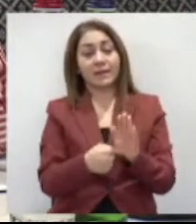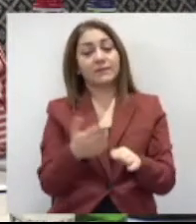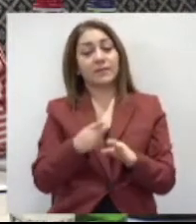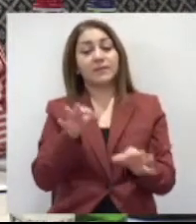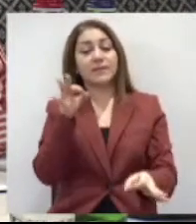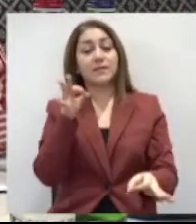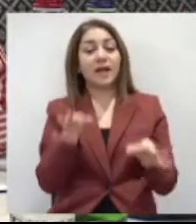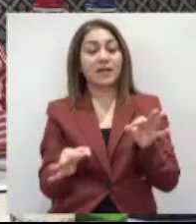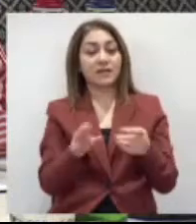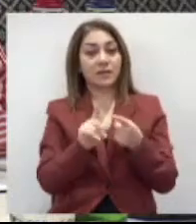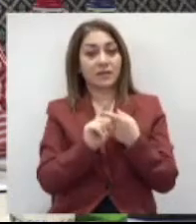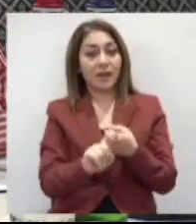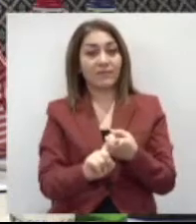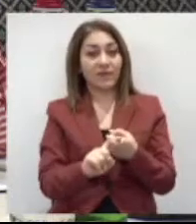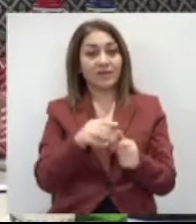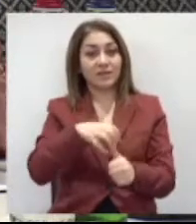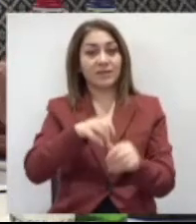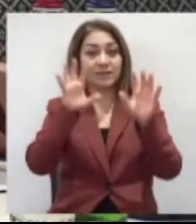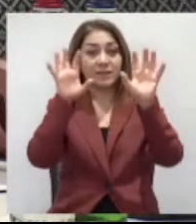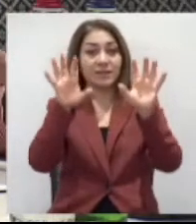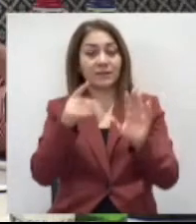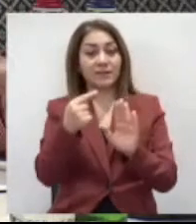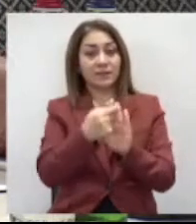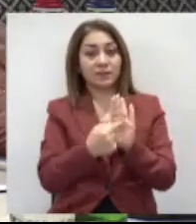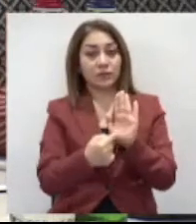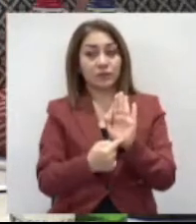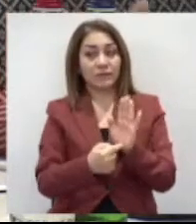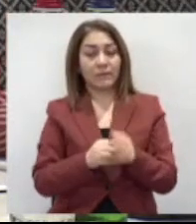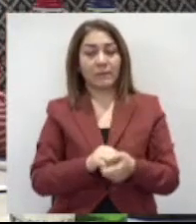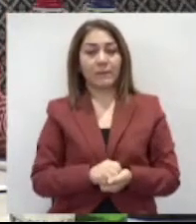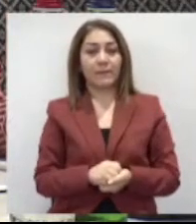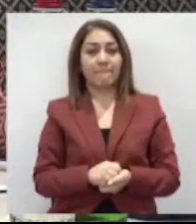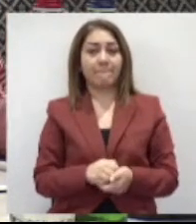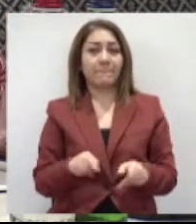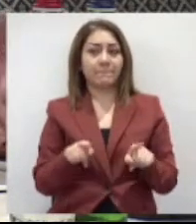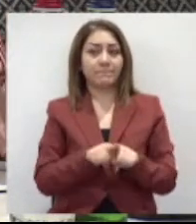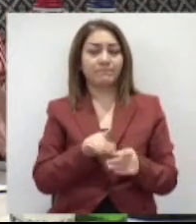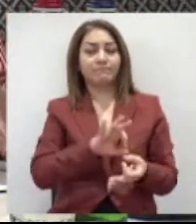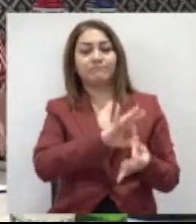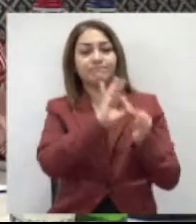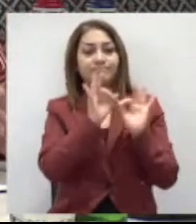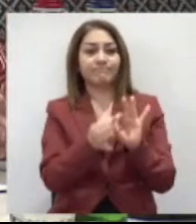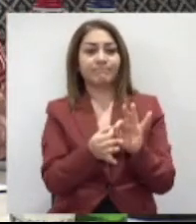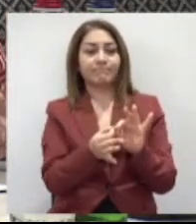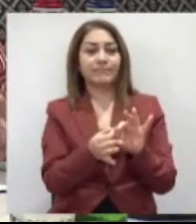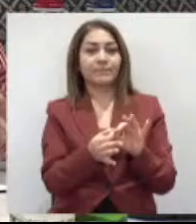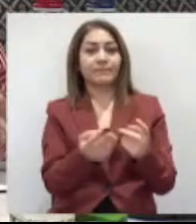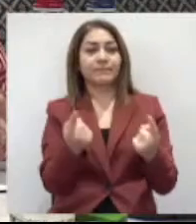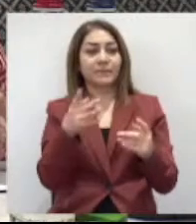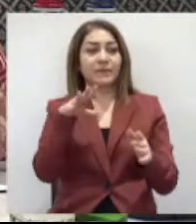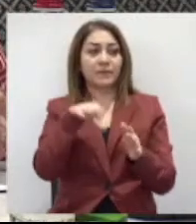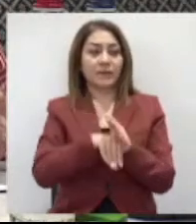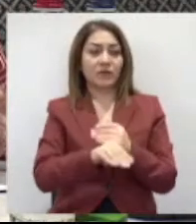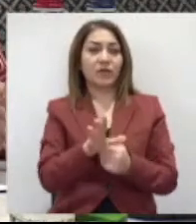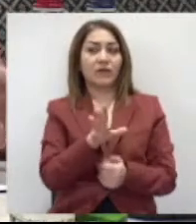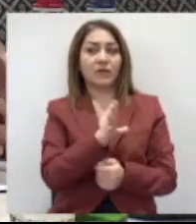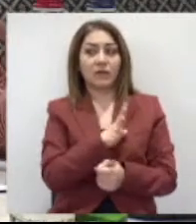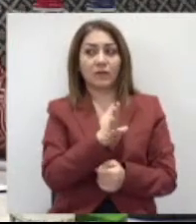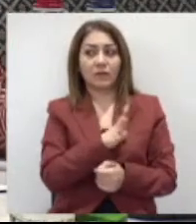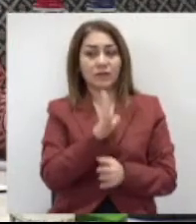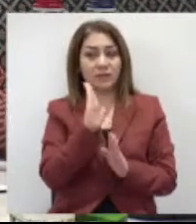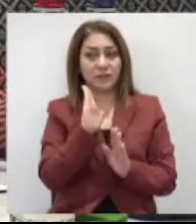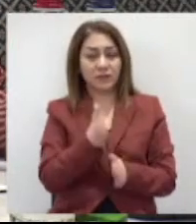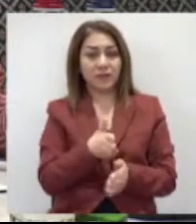իշխանությանն առնչվող սահմանադրական լուծումներն են, դարձյալ ինքը լայն է ձևակերպման տեսանկյունից, իր մեջ կարող է